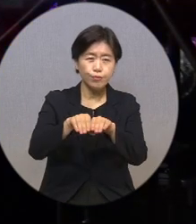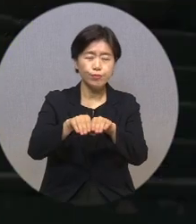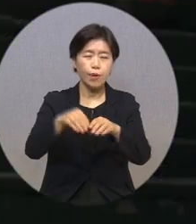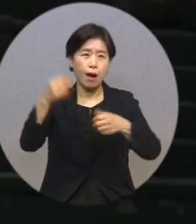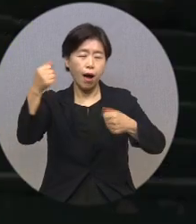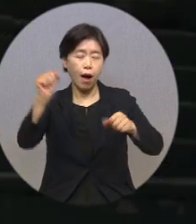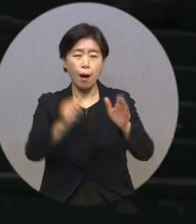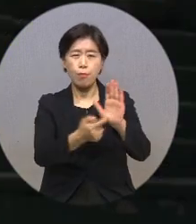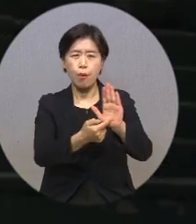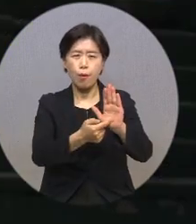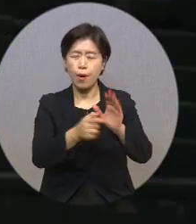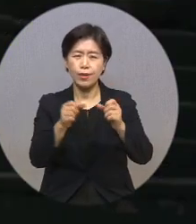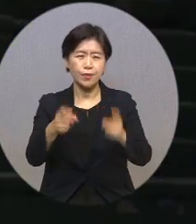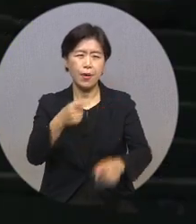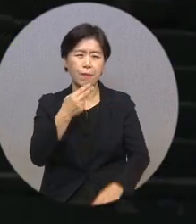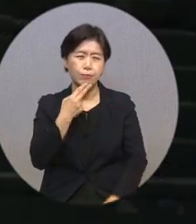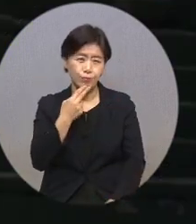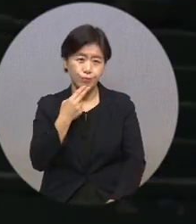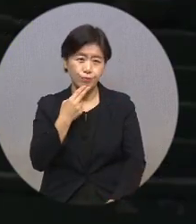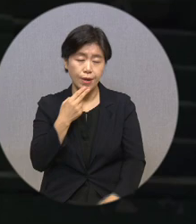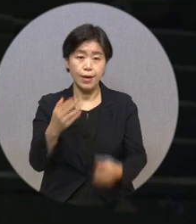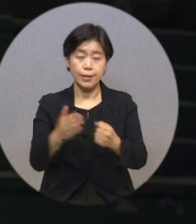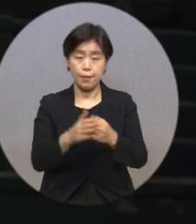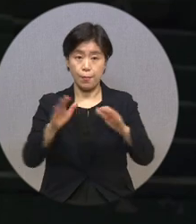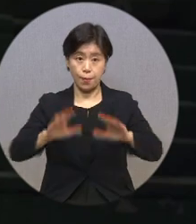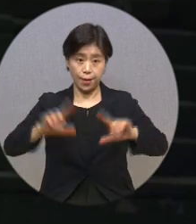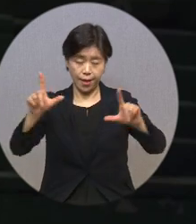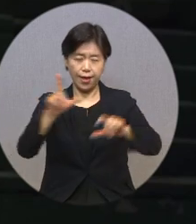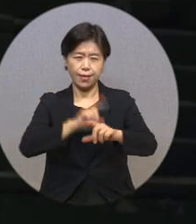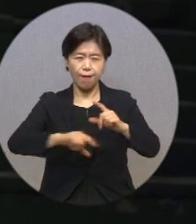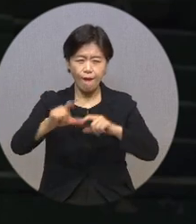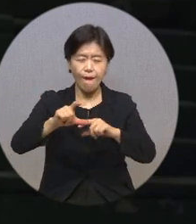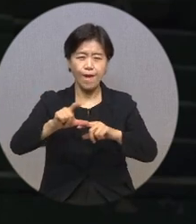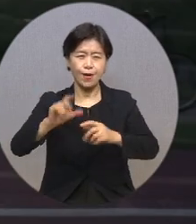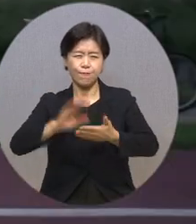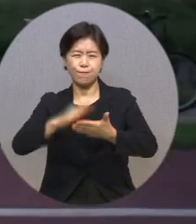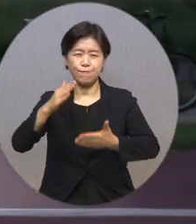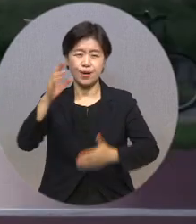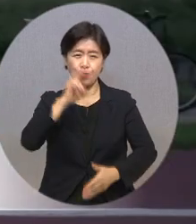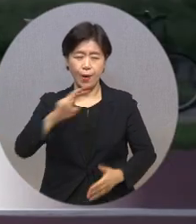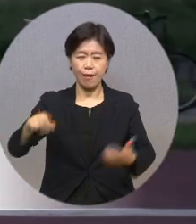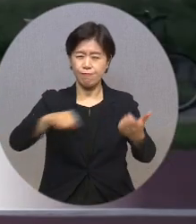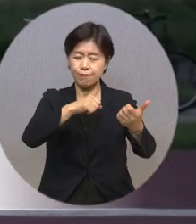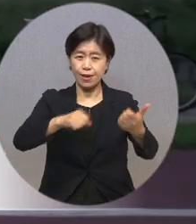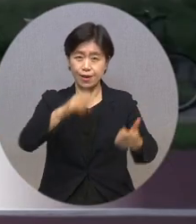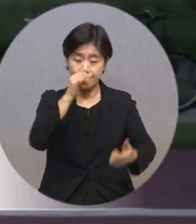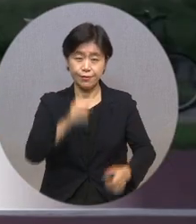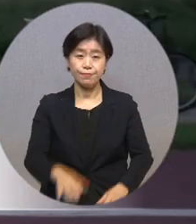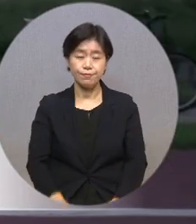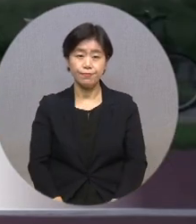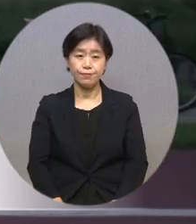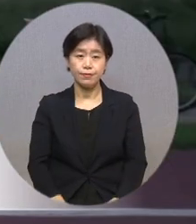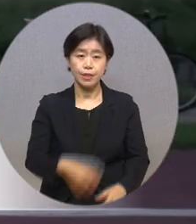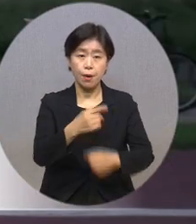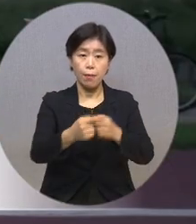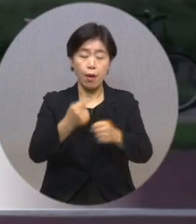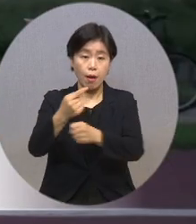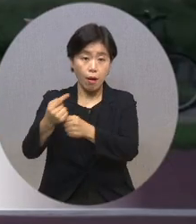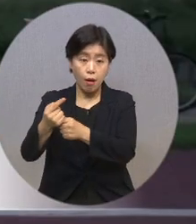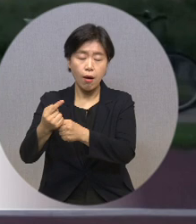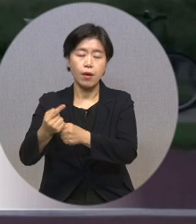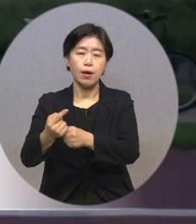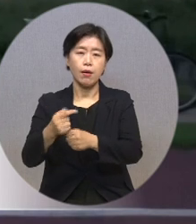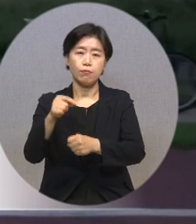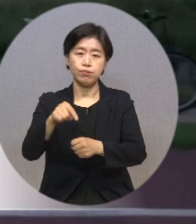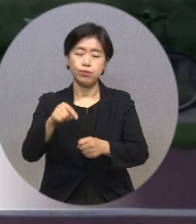만큼 출연진들의 열정적인 퍼포먼스가 대중들의 눈길을 끌었습니다. 매번 열린음악회를 준비할 때마다